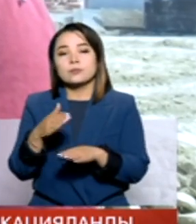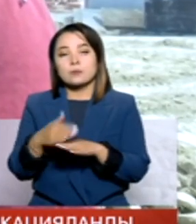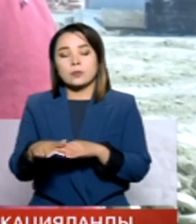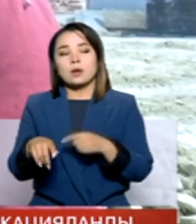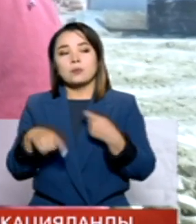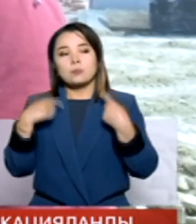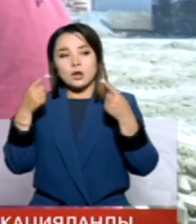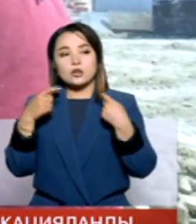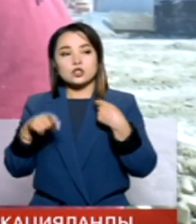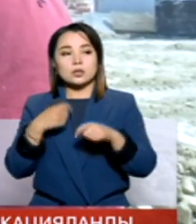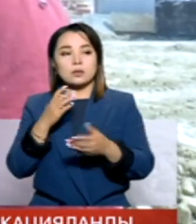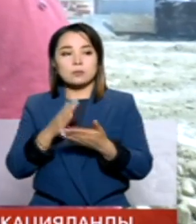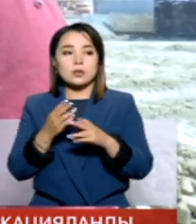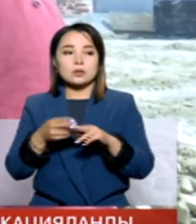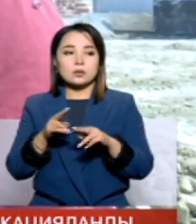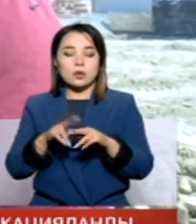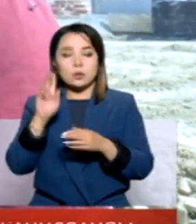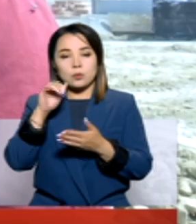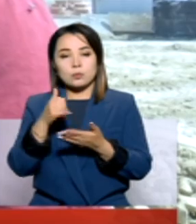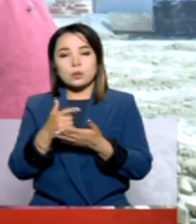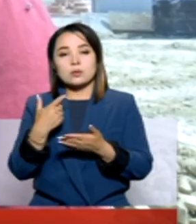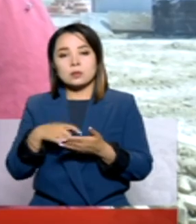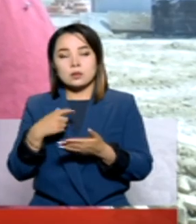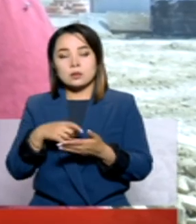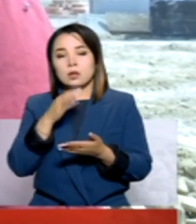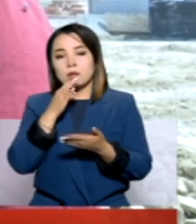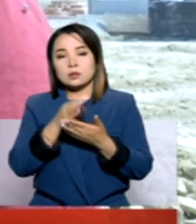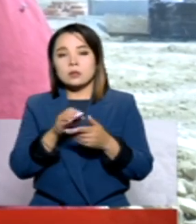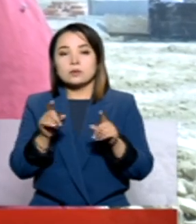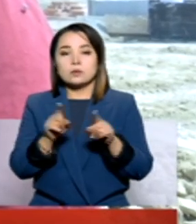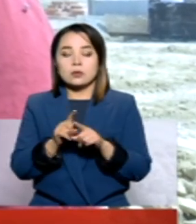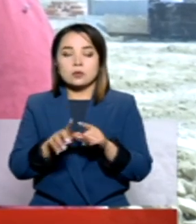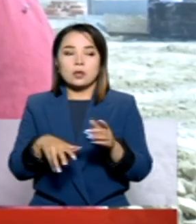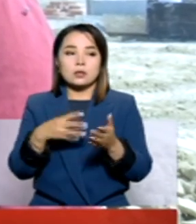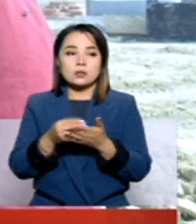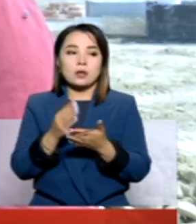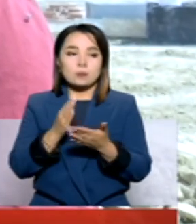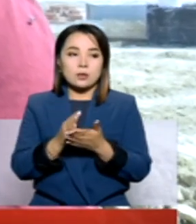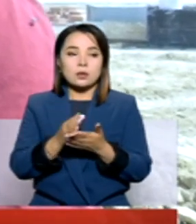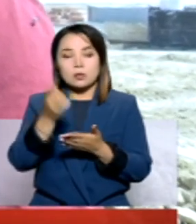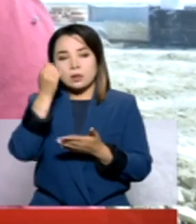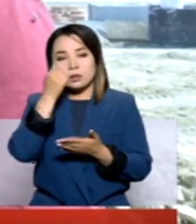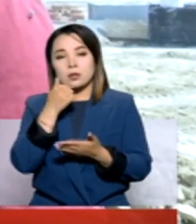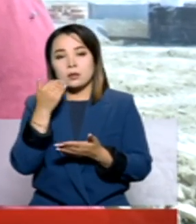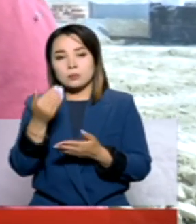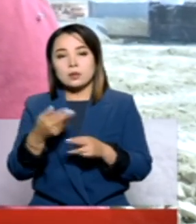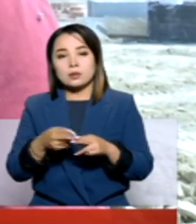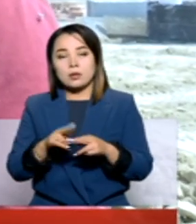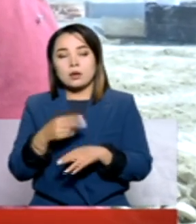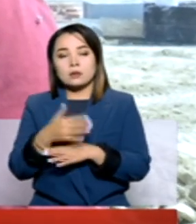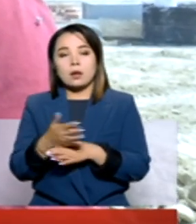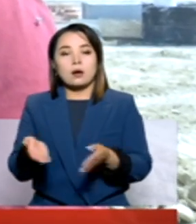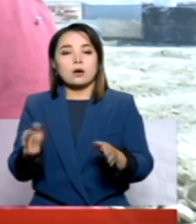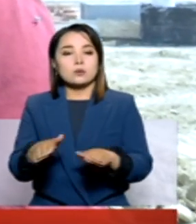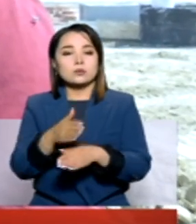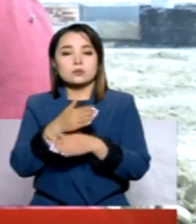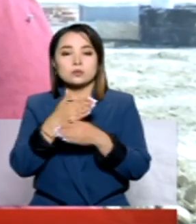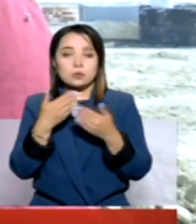болды, оны үкімет өзі есін төледі. Рахмат, оны далада қалдырған